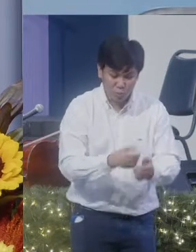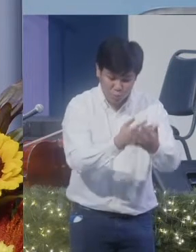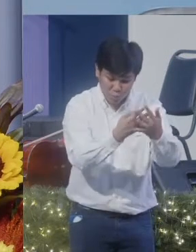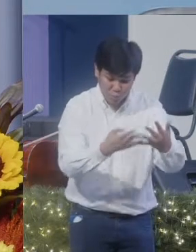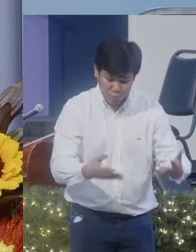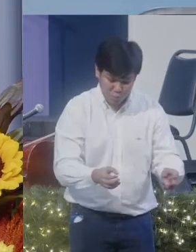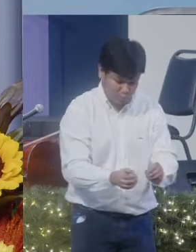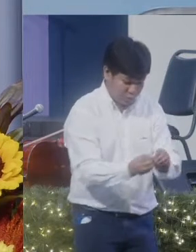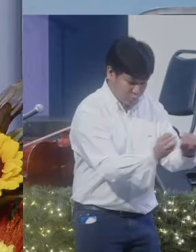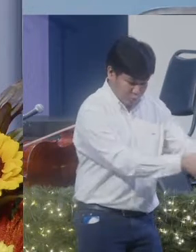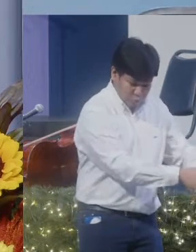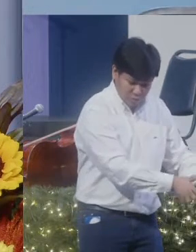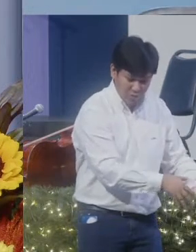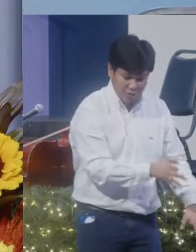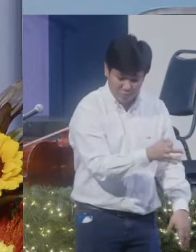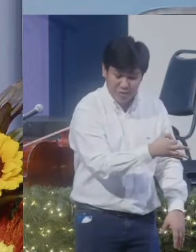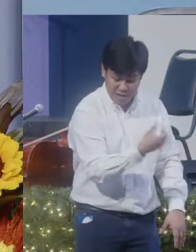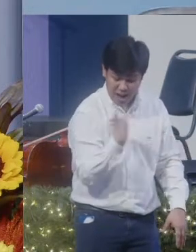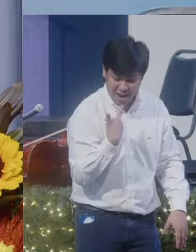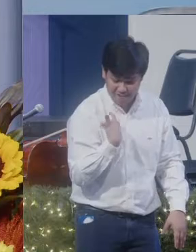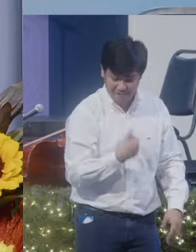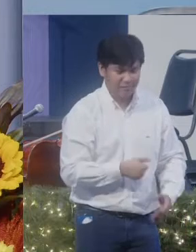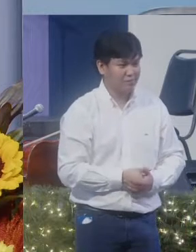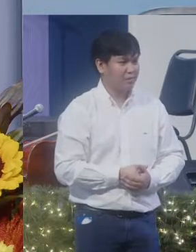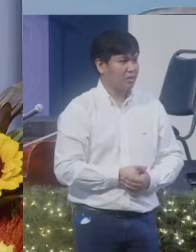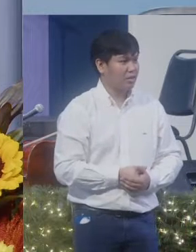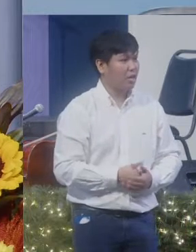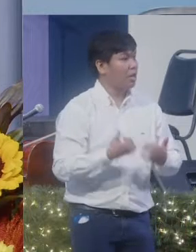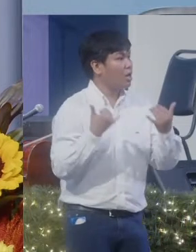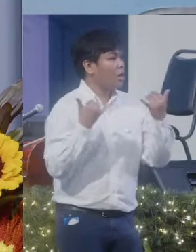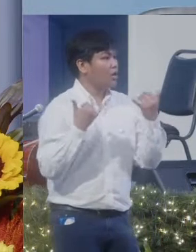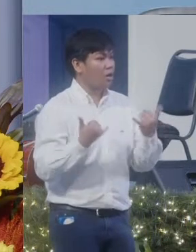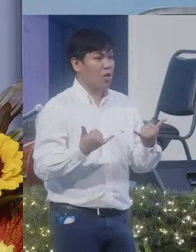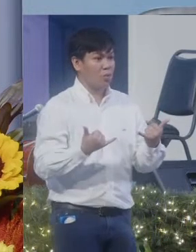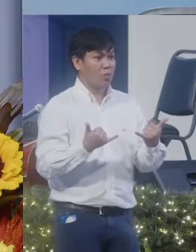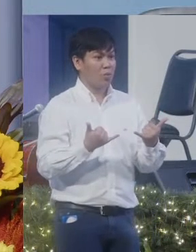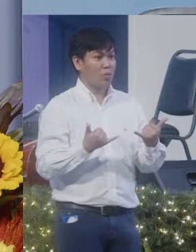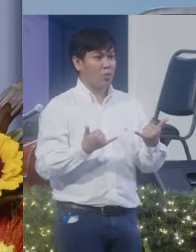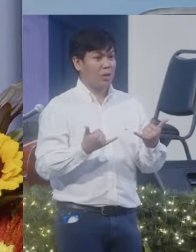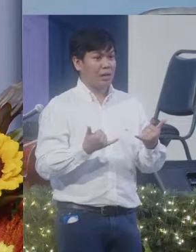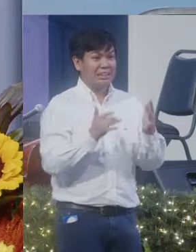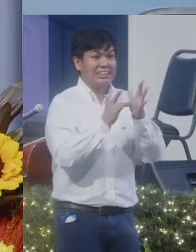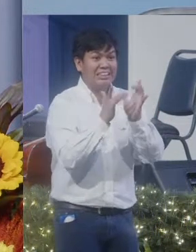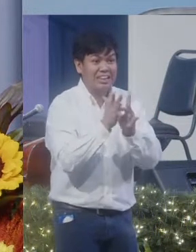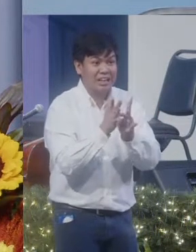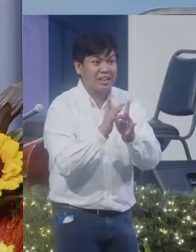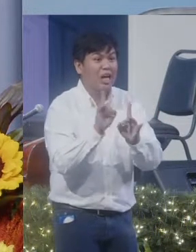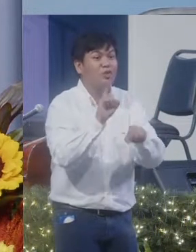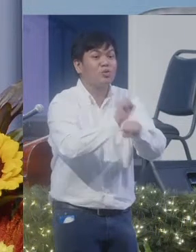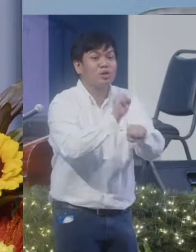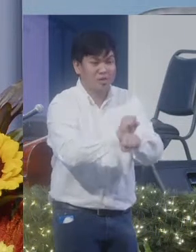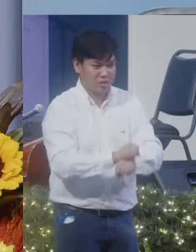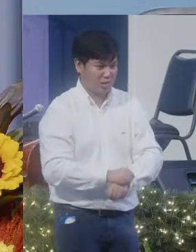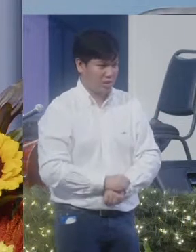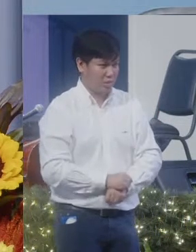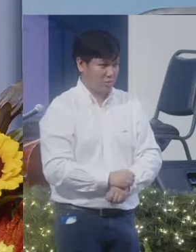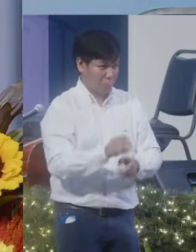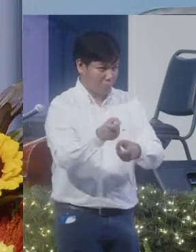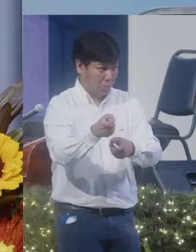for a catch." So pansinin niyo po ito. Isang karpintero na galing sa Nazaret. Wala pong dagat sa